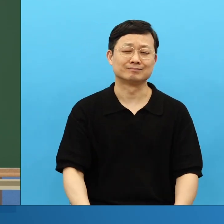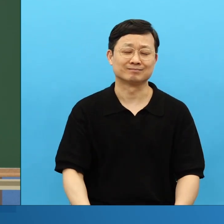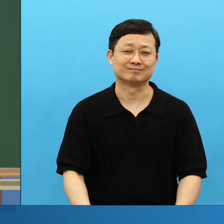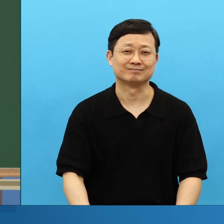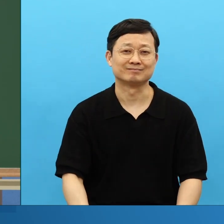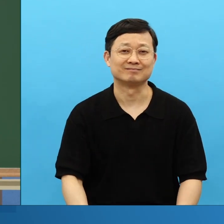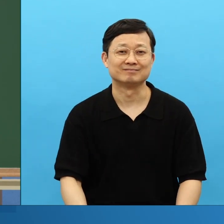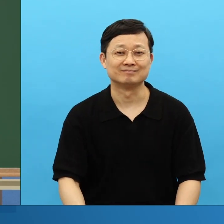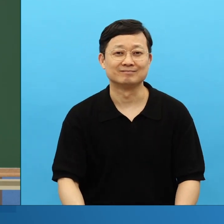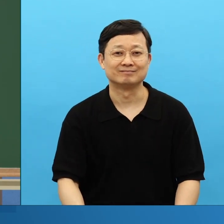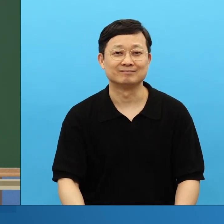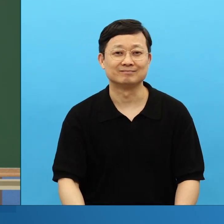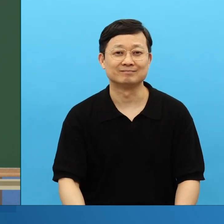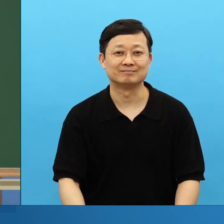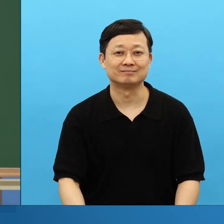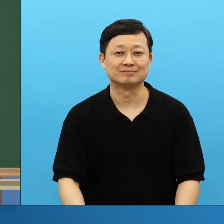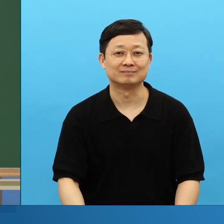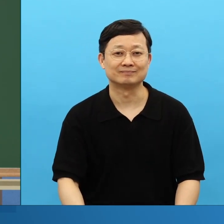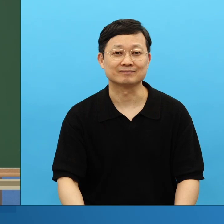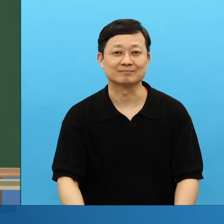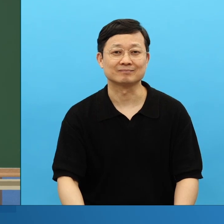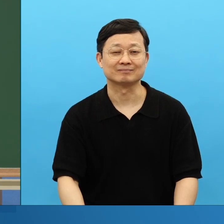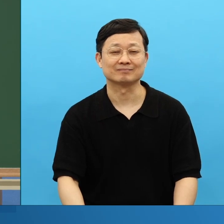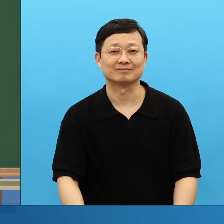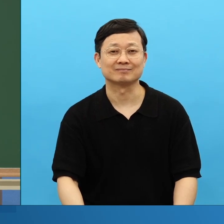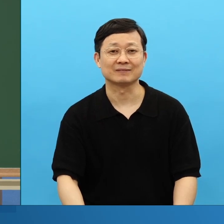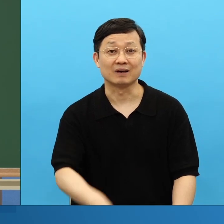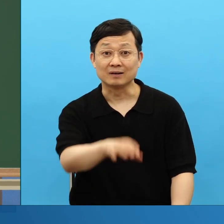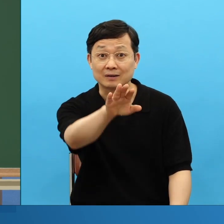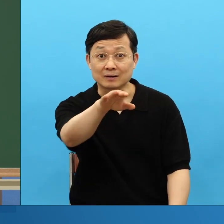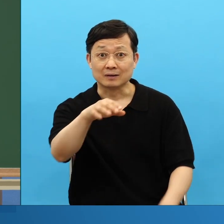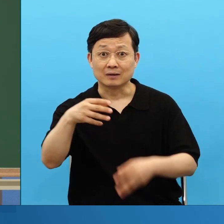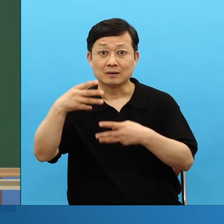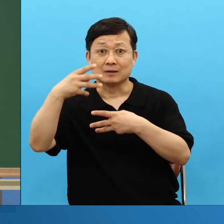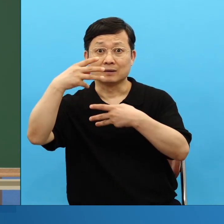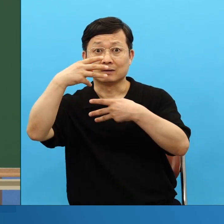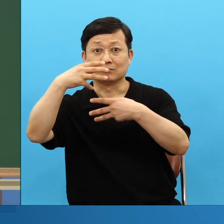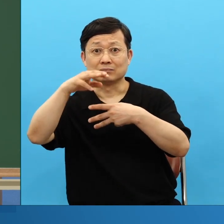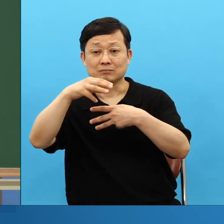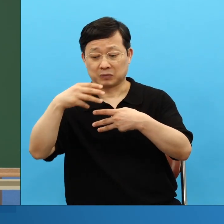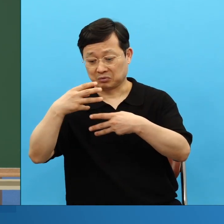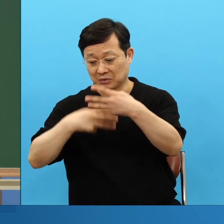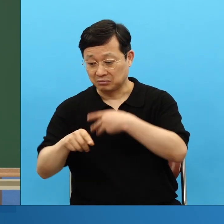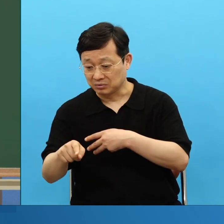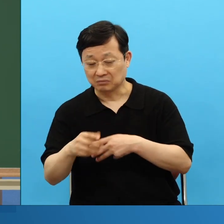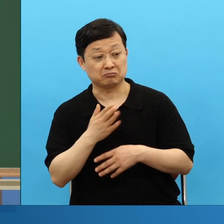어떻게 보면 우리 랩런트들이 이제 난 마약 관계없어 이렇겠죠.